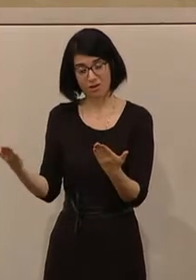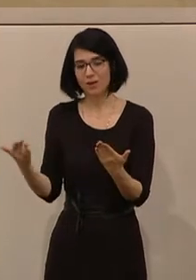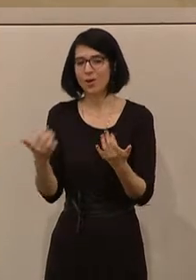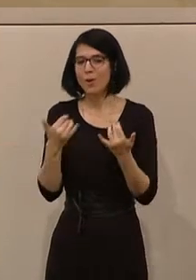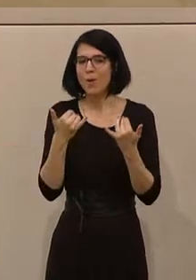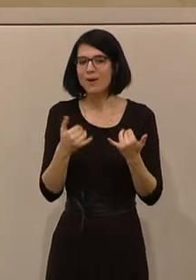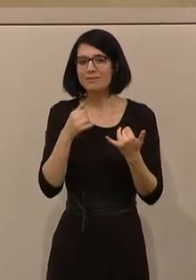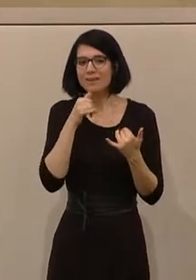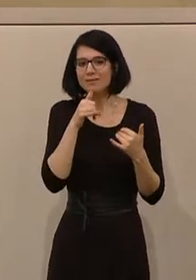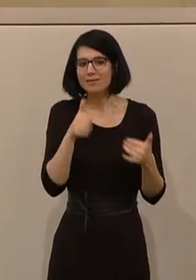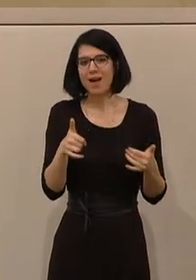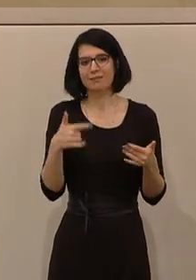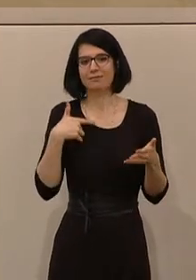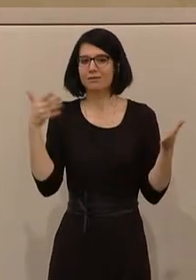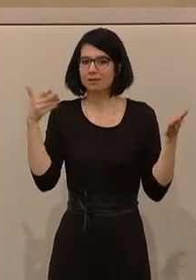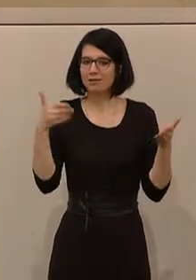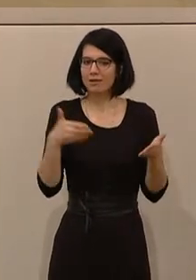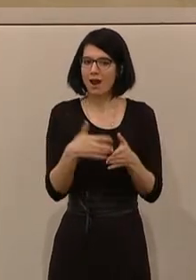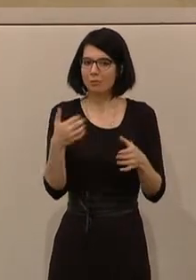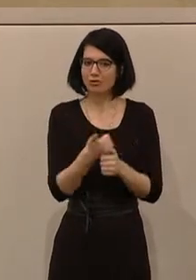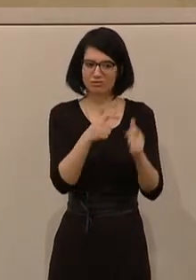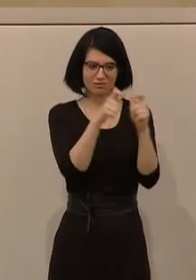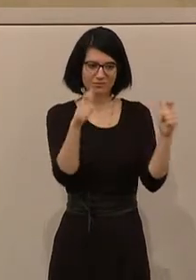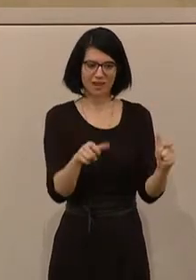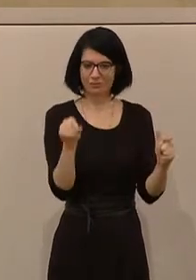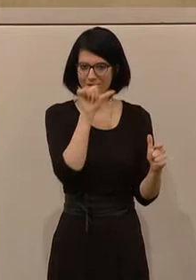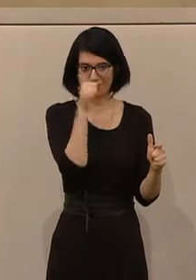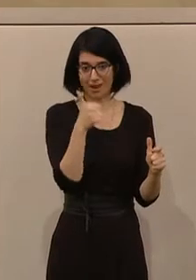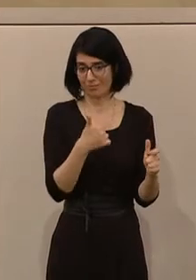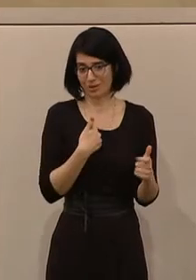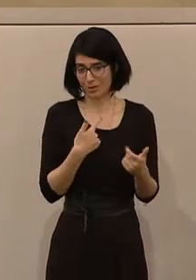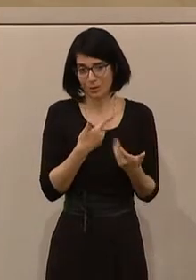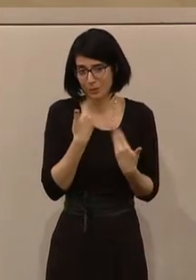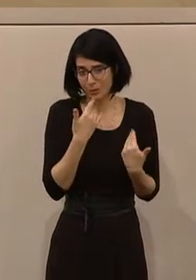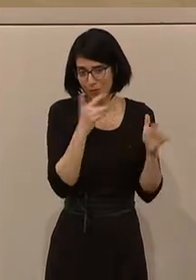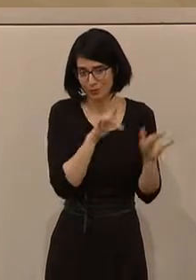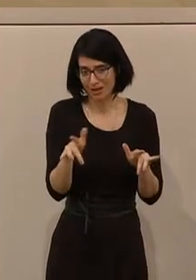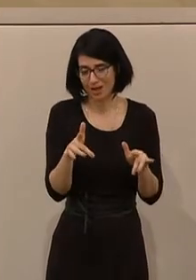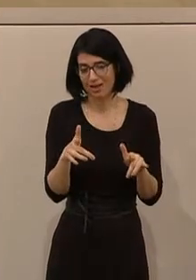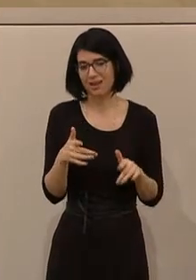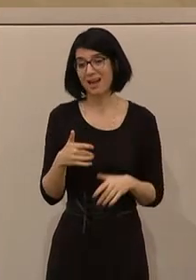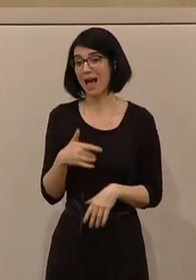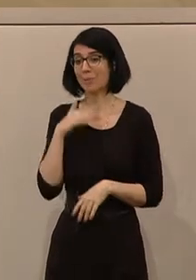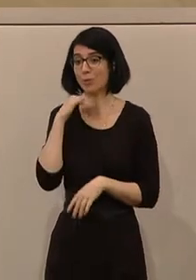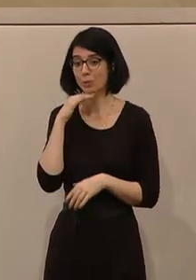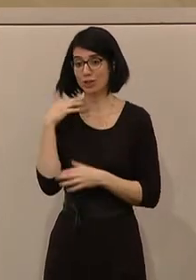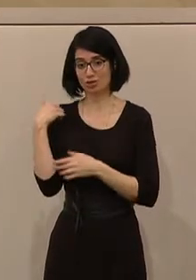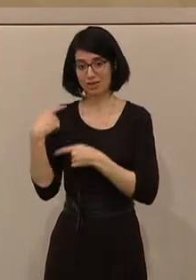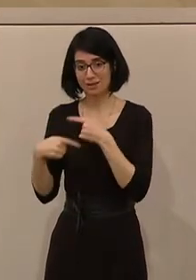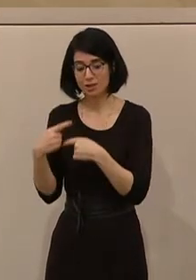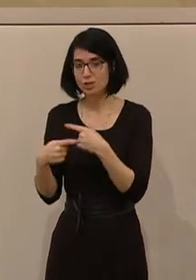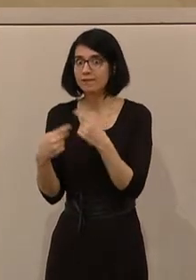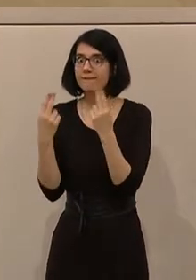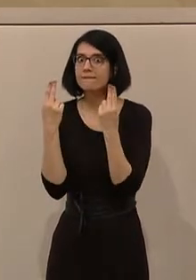heute nicht einmal einen Grabstein, an dem ihrer gedacht werden kann. Und das ist gerade in der jüdischen Tradition ein ganz wichtiger